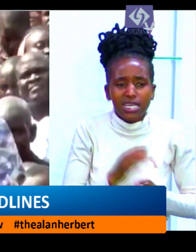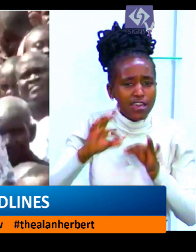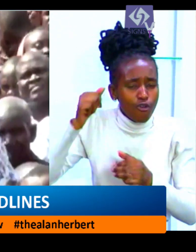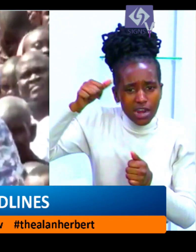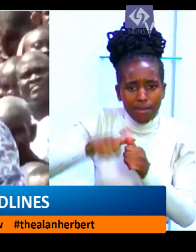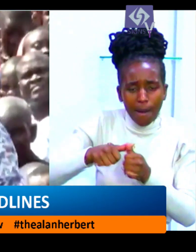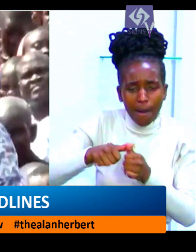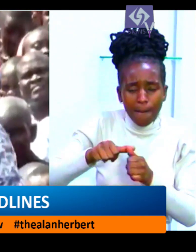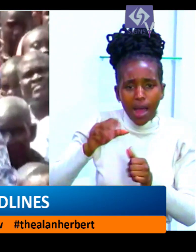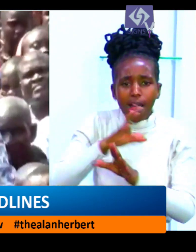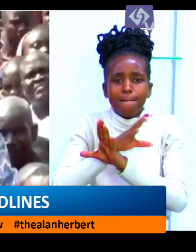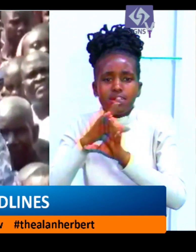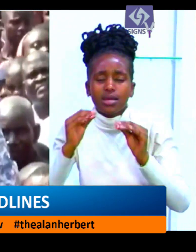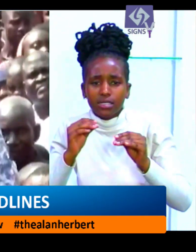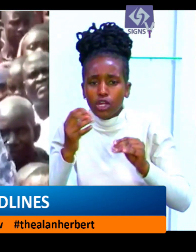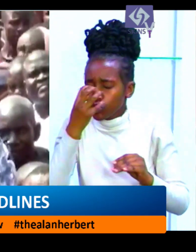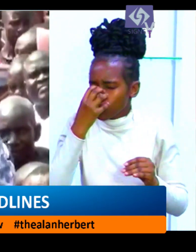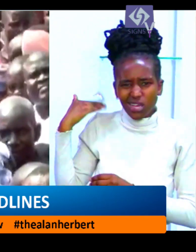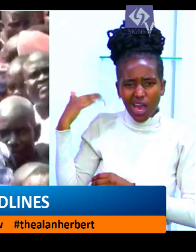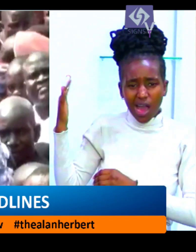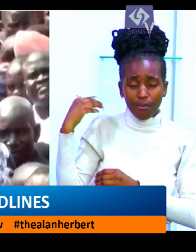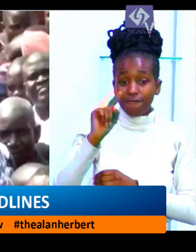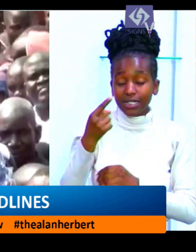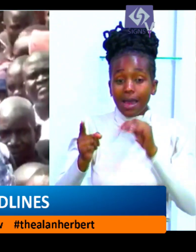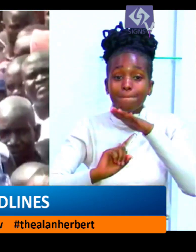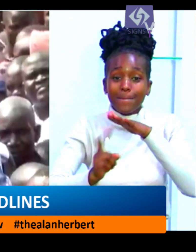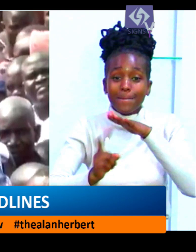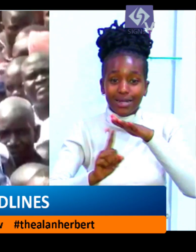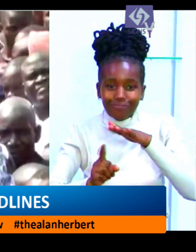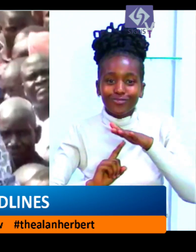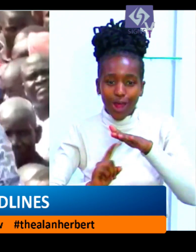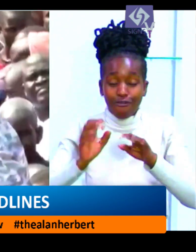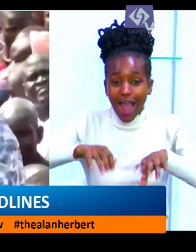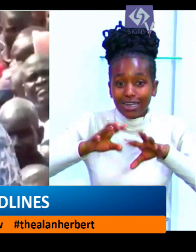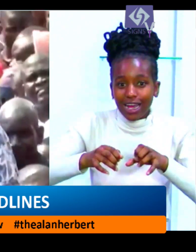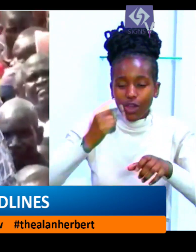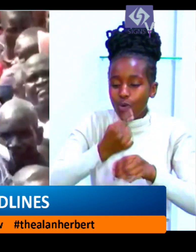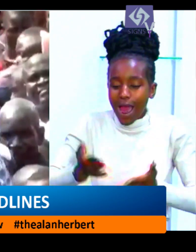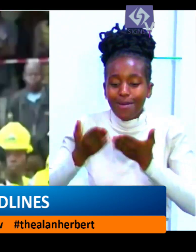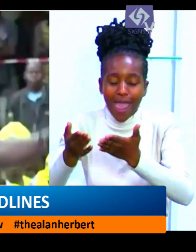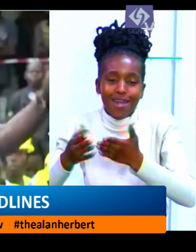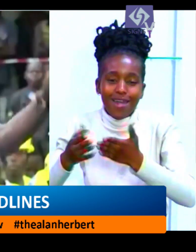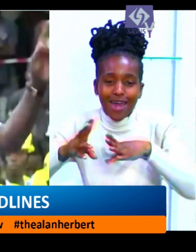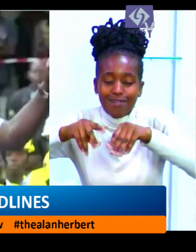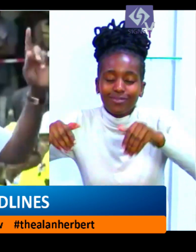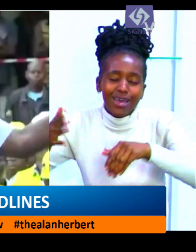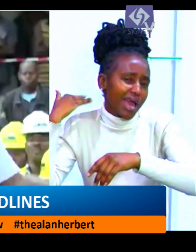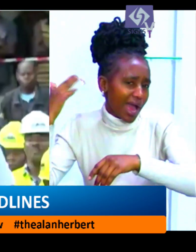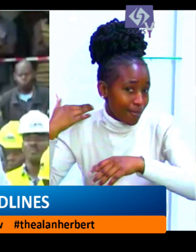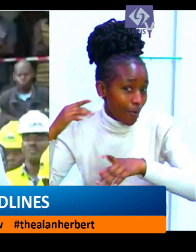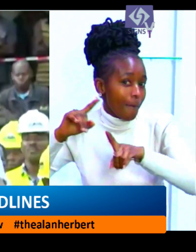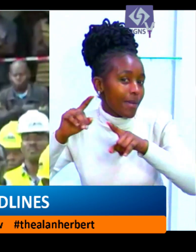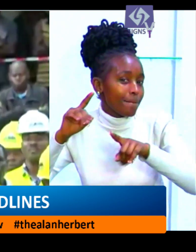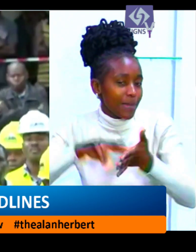bungoma. Jana walimusihi. Atengeneze sangalo iwe politeknik ya kitaifa.